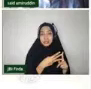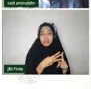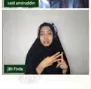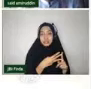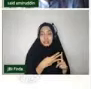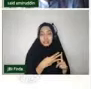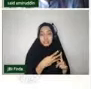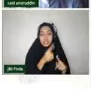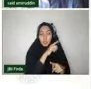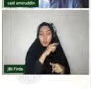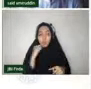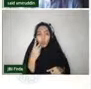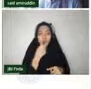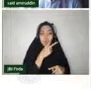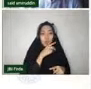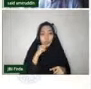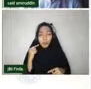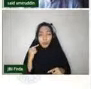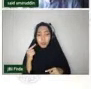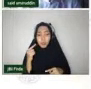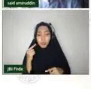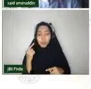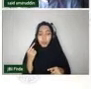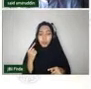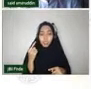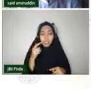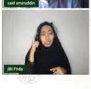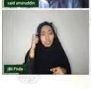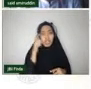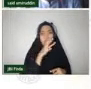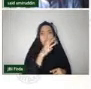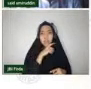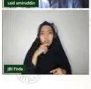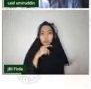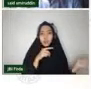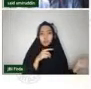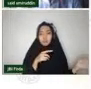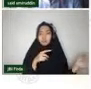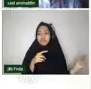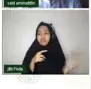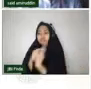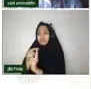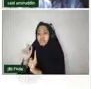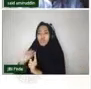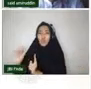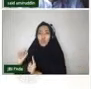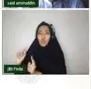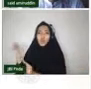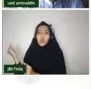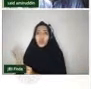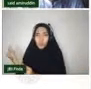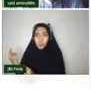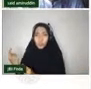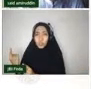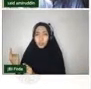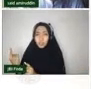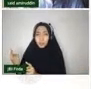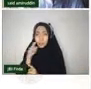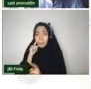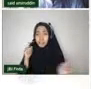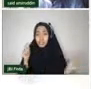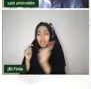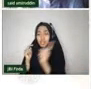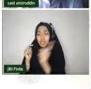satu minggu, dua minggu, dan kira-kira tiga minggu, Bapak itu kembali balik ke sekolah yang umum, sekolah yang menyelenggarakan pendidikan inklusi, sekolah